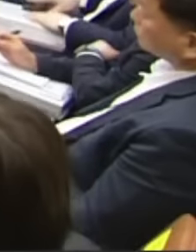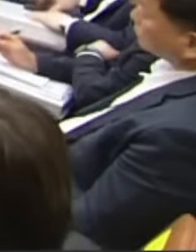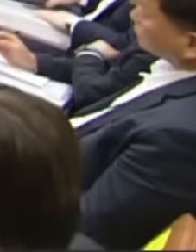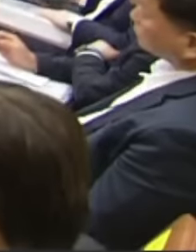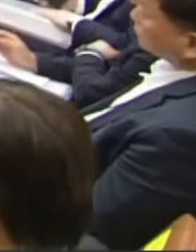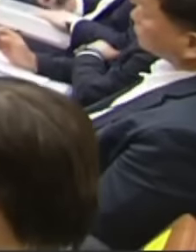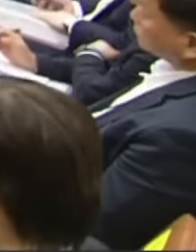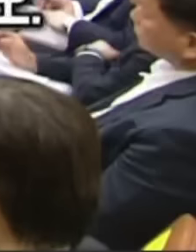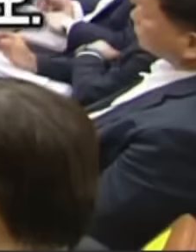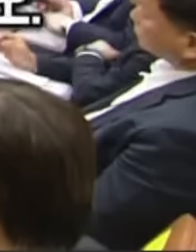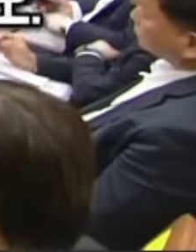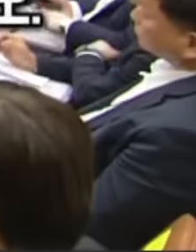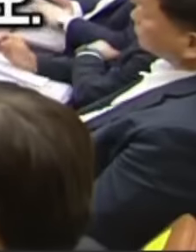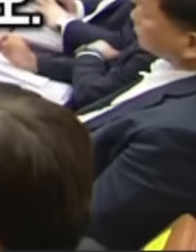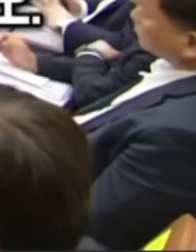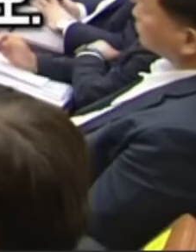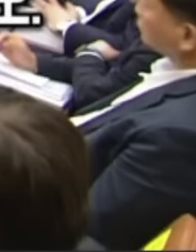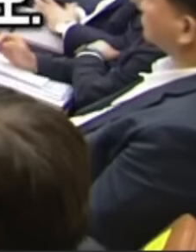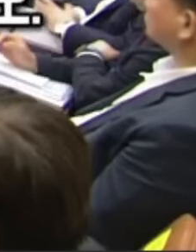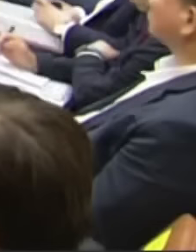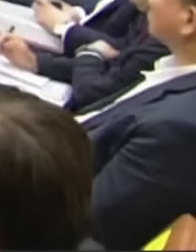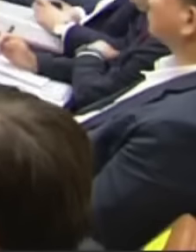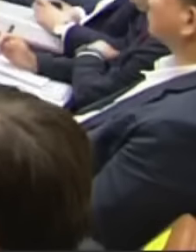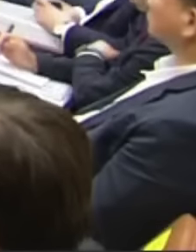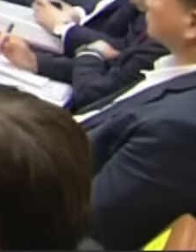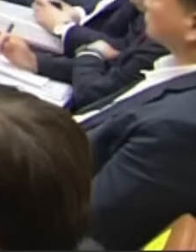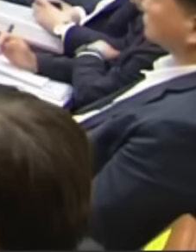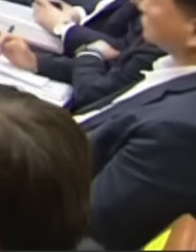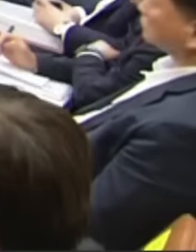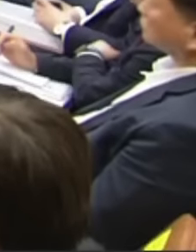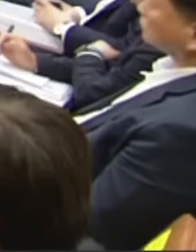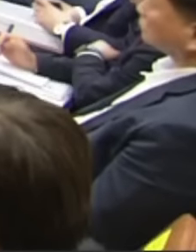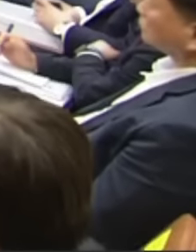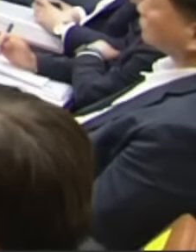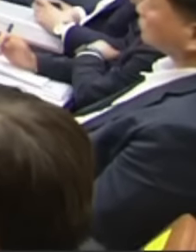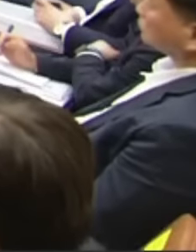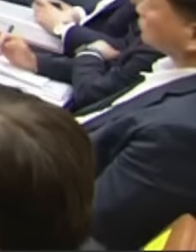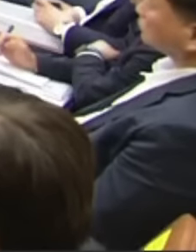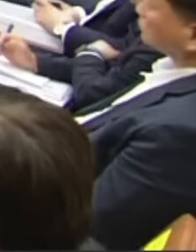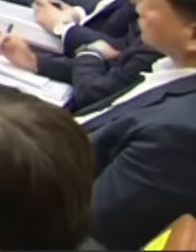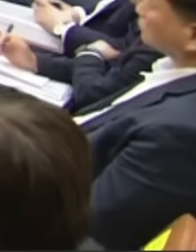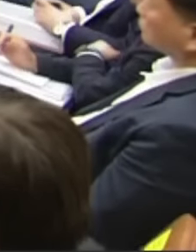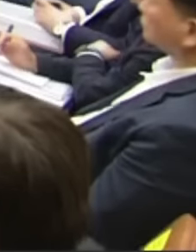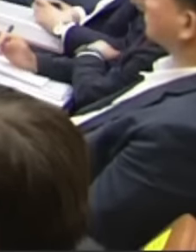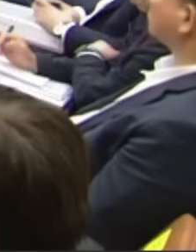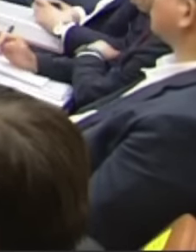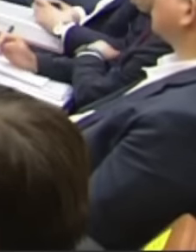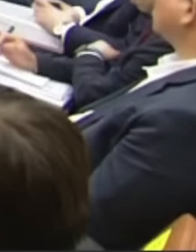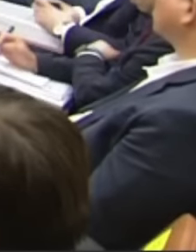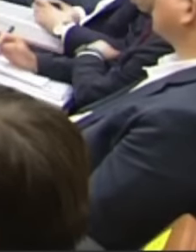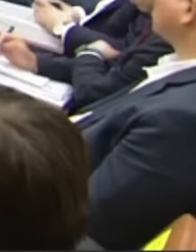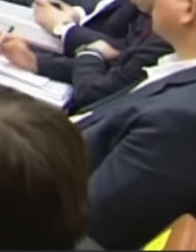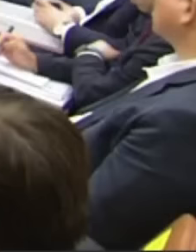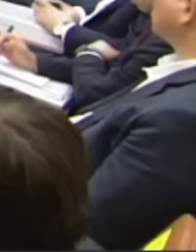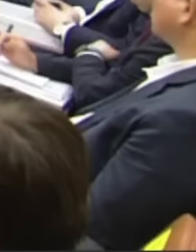국민들이 보고 있습니다 행을 원활하게 해주시 배현진 위원님 입 닫으시면 바로 진행할 수